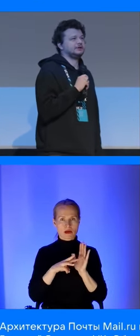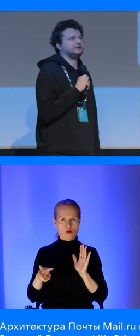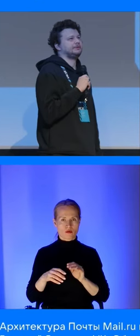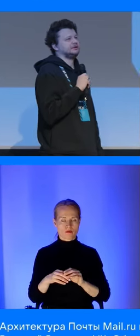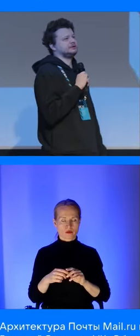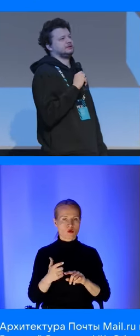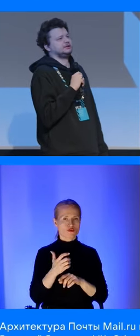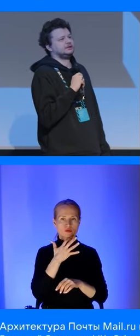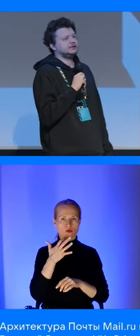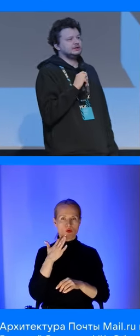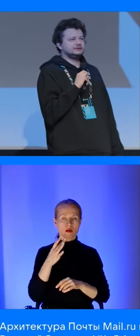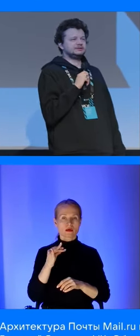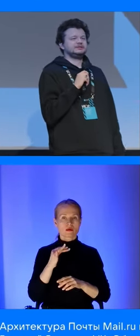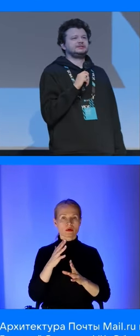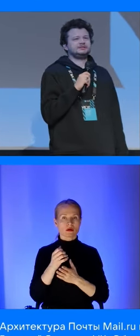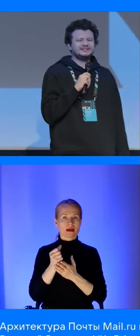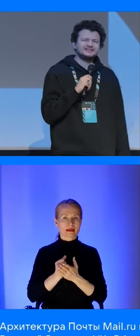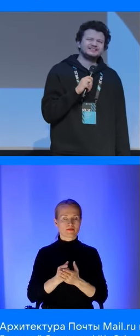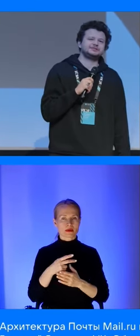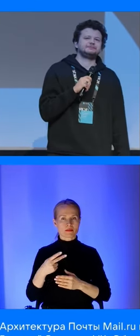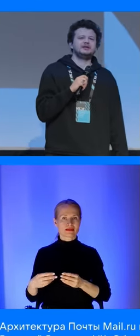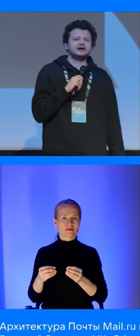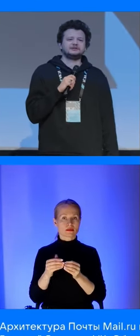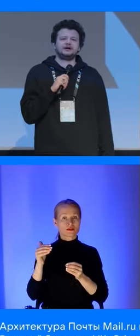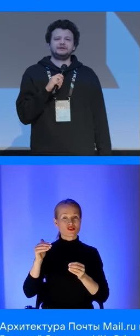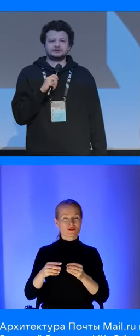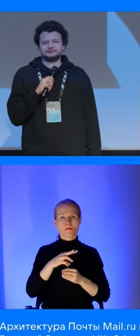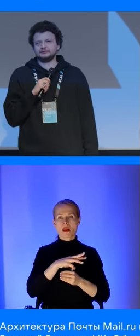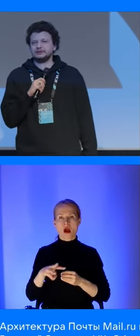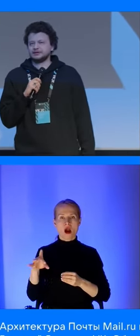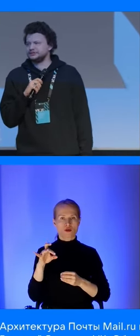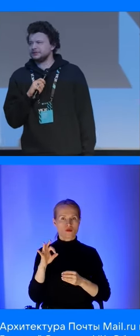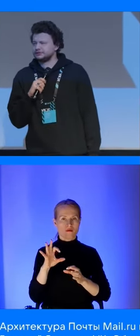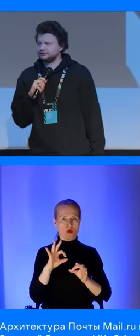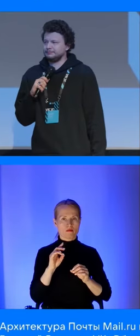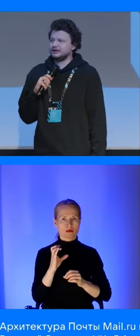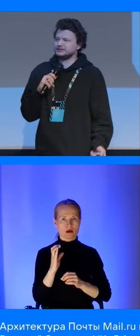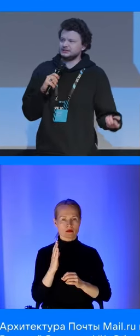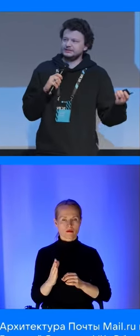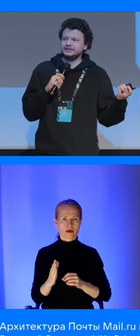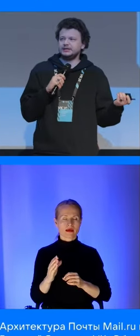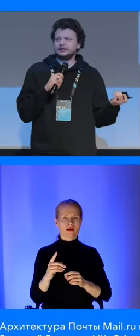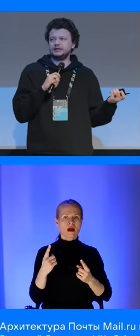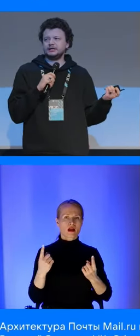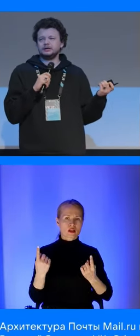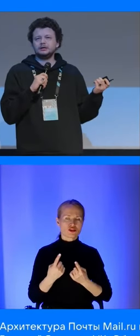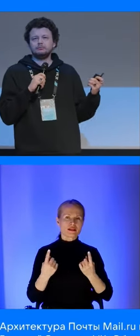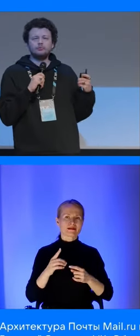и мы храним порядка 10 тысяч миллиардов объектов. Классические реляционные базы